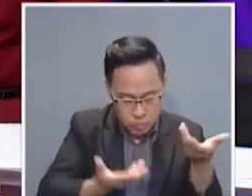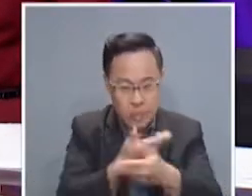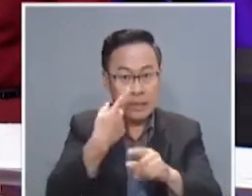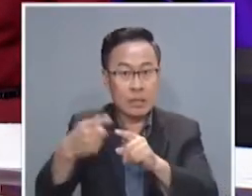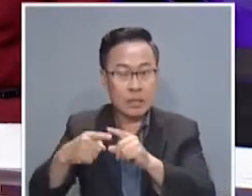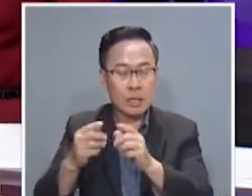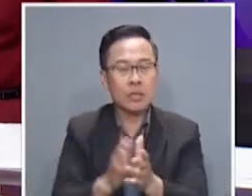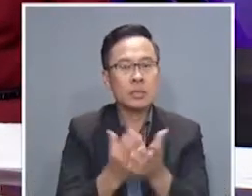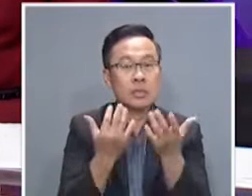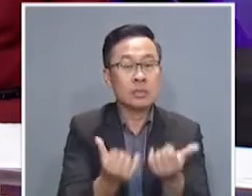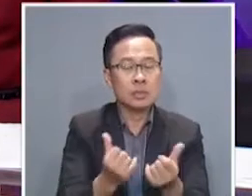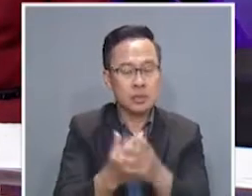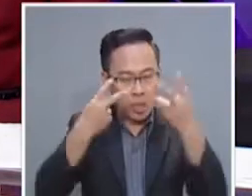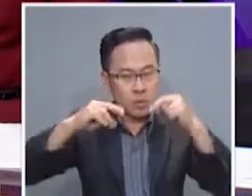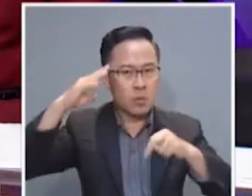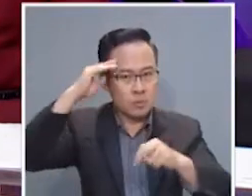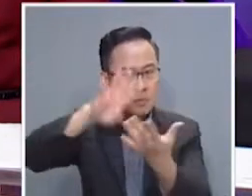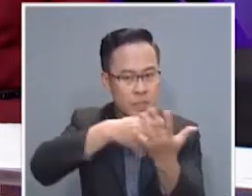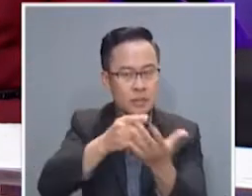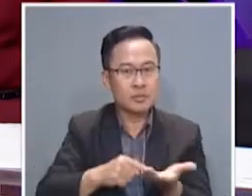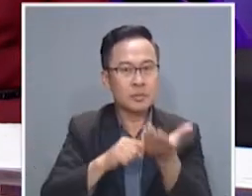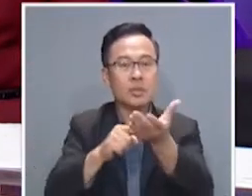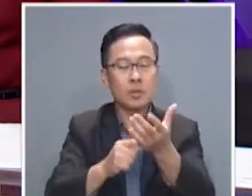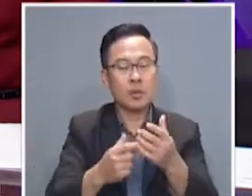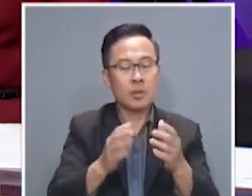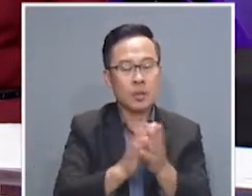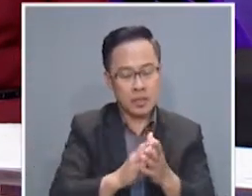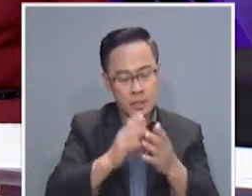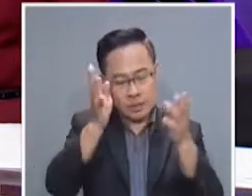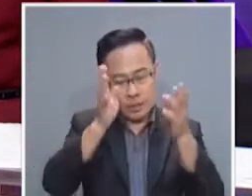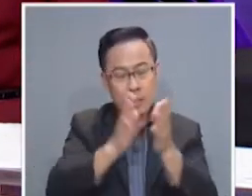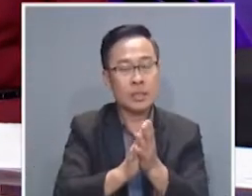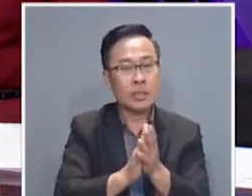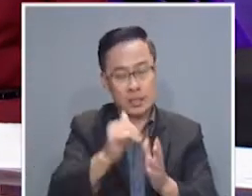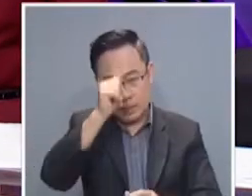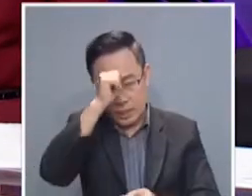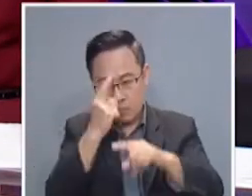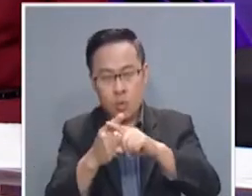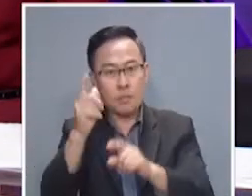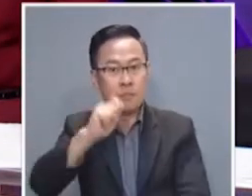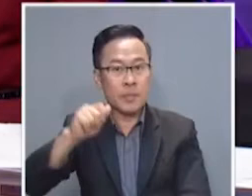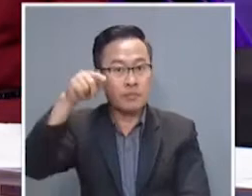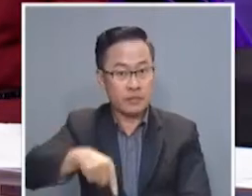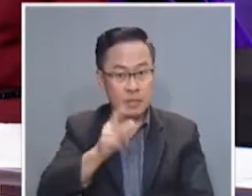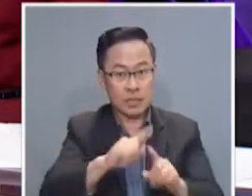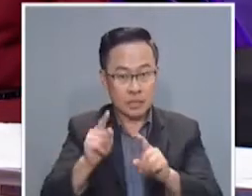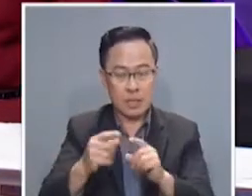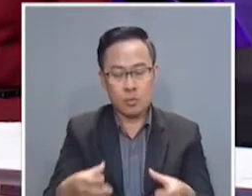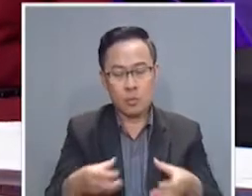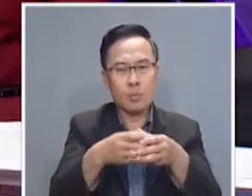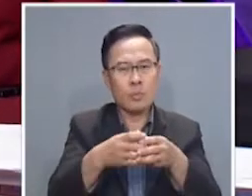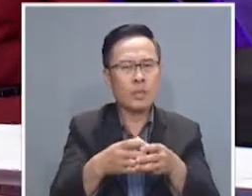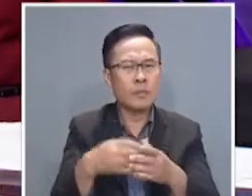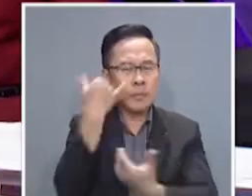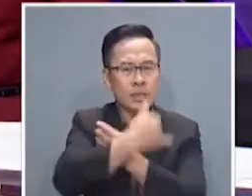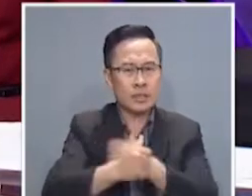แนวคิดนะครับอินโดแปซิฟิกก็ให้ความสำคัญกับความร่วมมือทางทะเลและก็ความมั่นคงกับกลุ่มประเทศที่เอเชียใต้และกลุ่มประเทศเอเชียแปซิฟิก